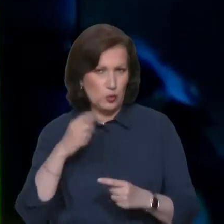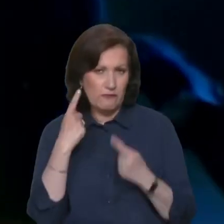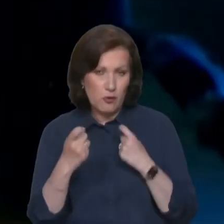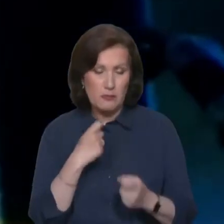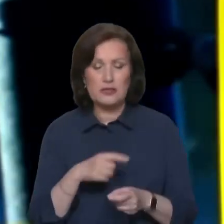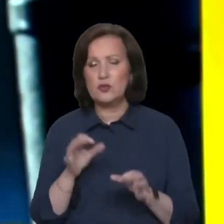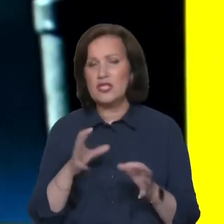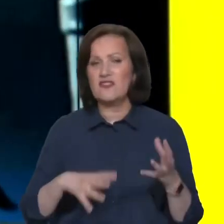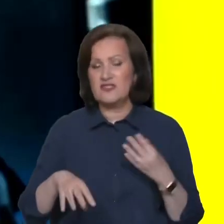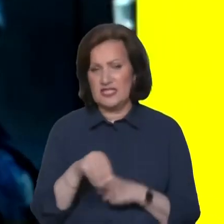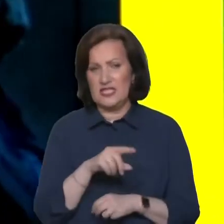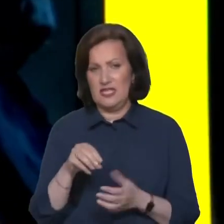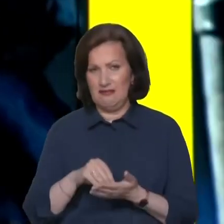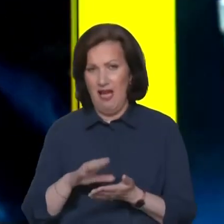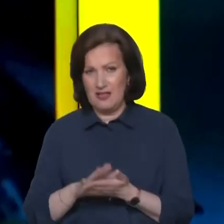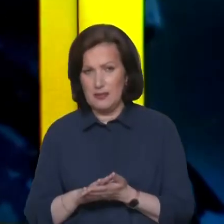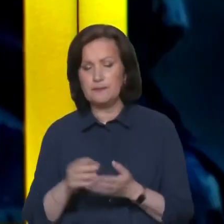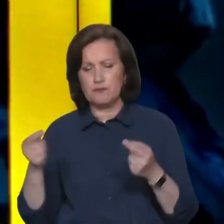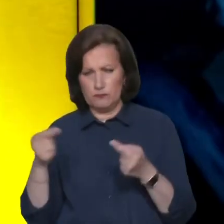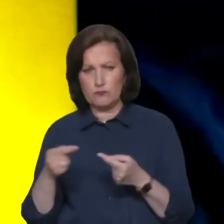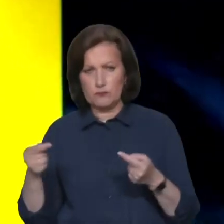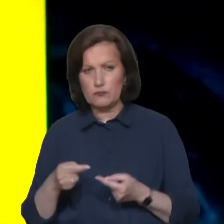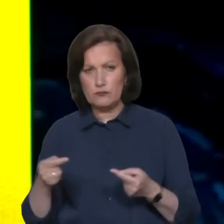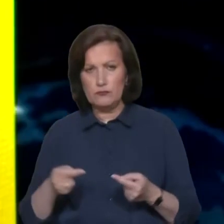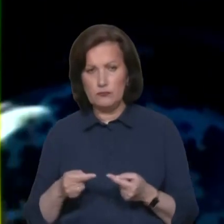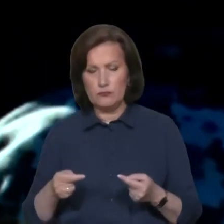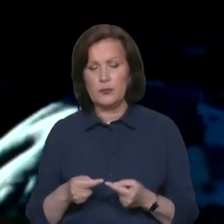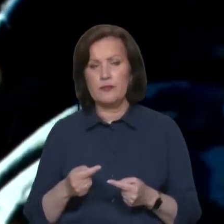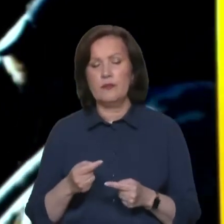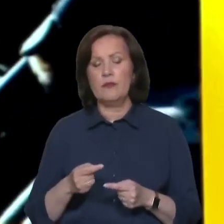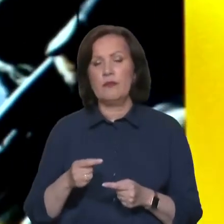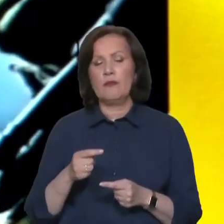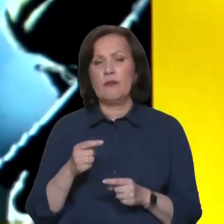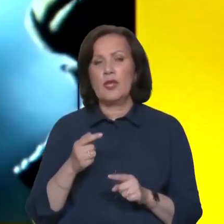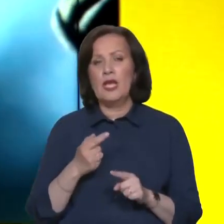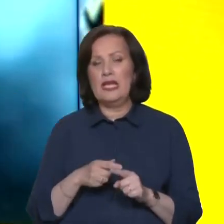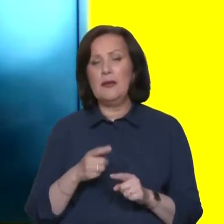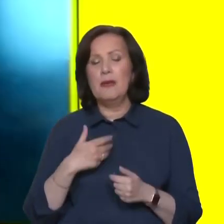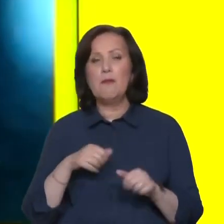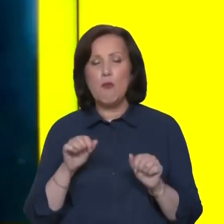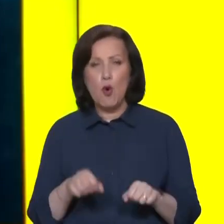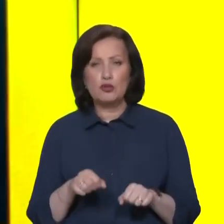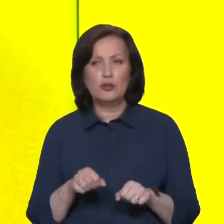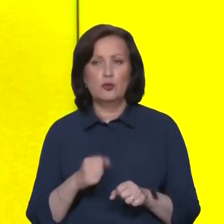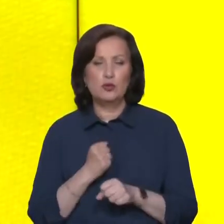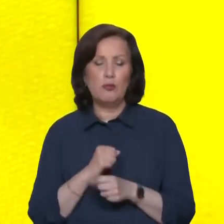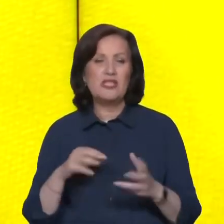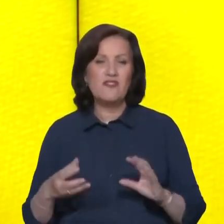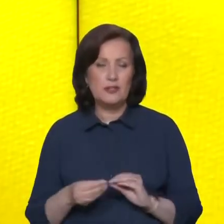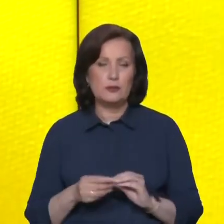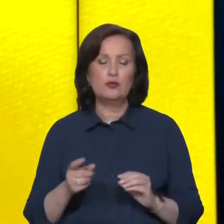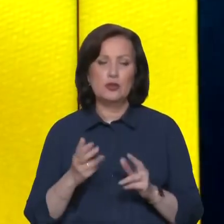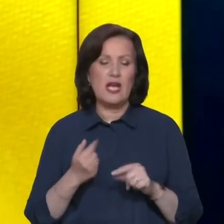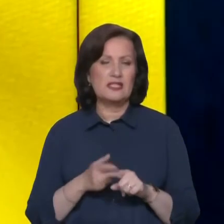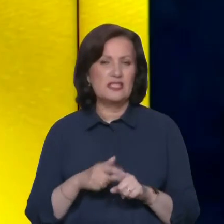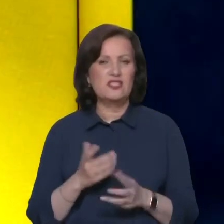так всі ті дані сходяться саме до цього центру, і відповідно, що ми можемо зробити висновок, що так,